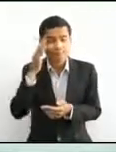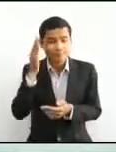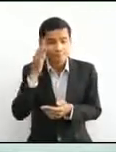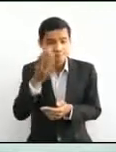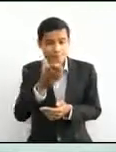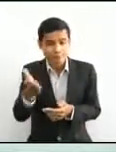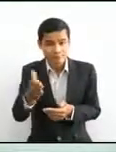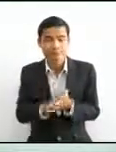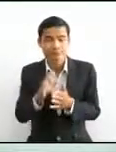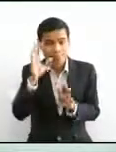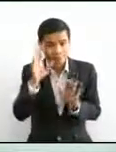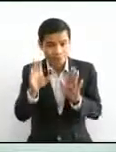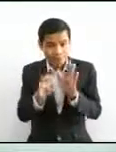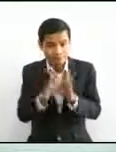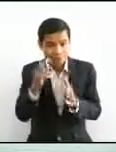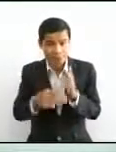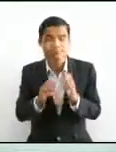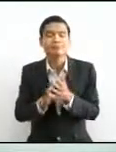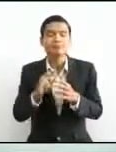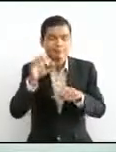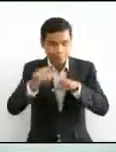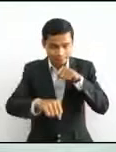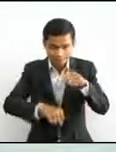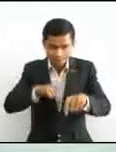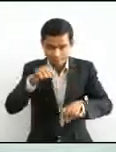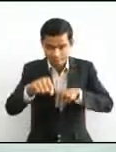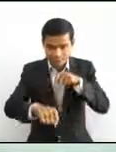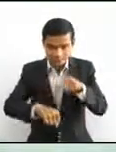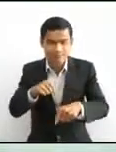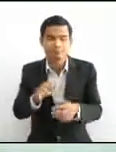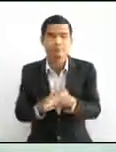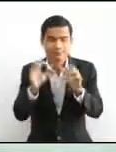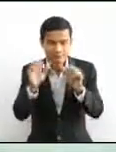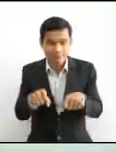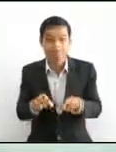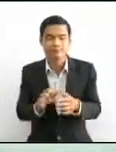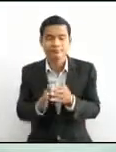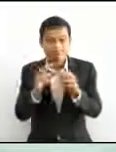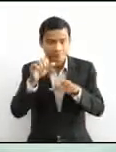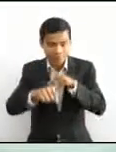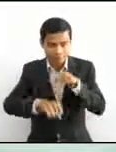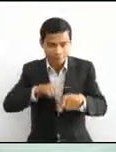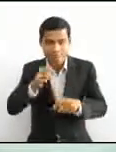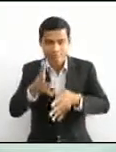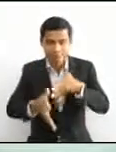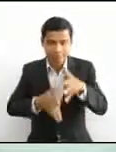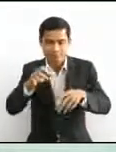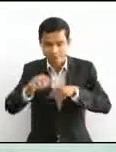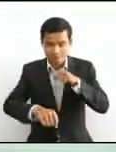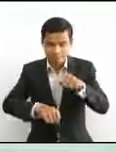ớt cha cứ cong sẽ đọc tiết nè cong cha